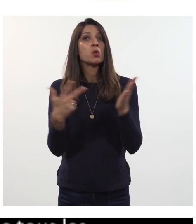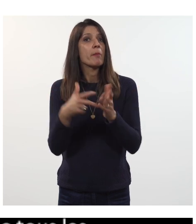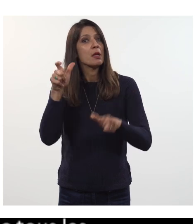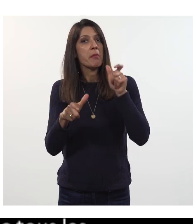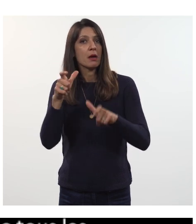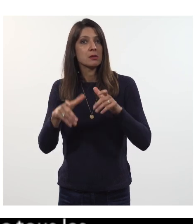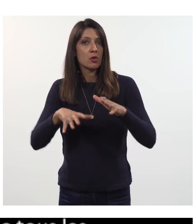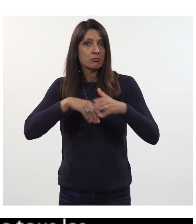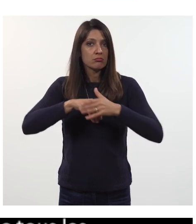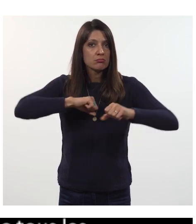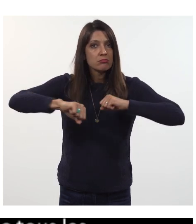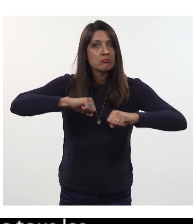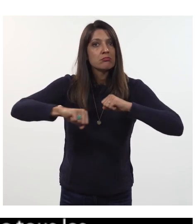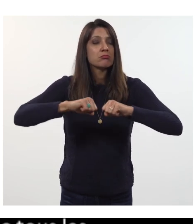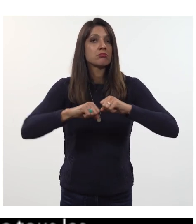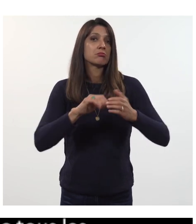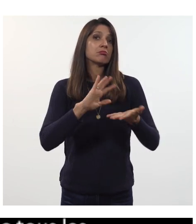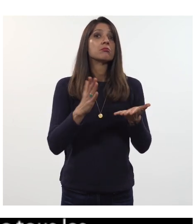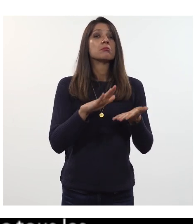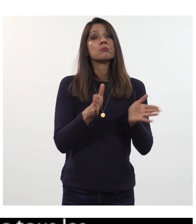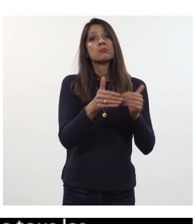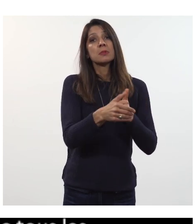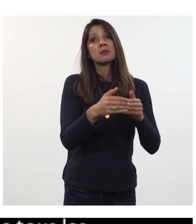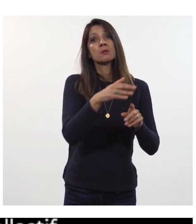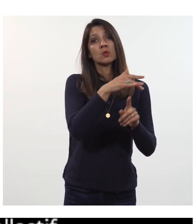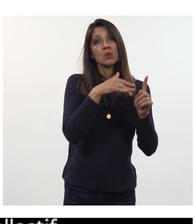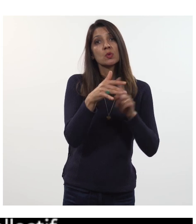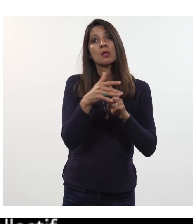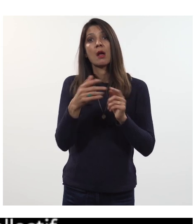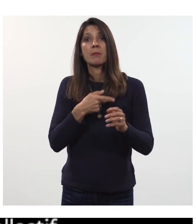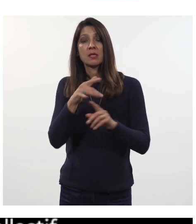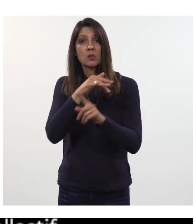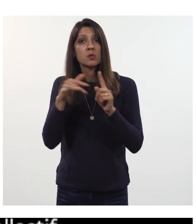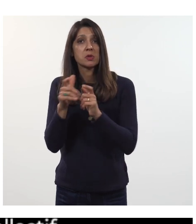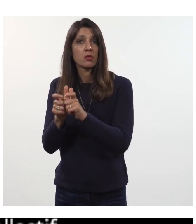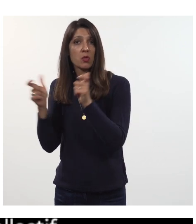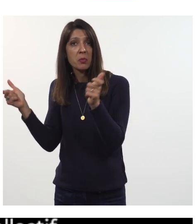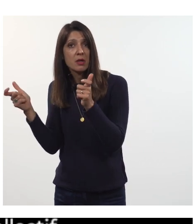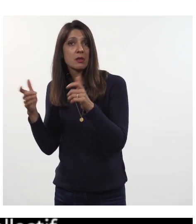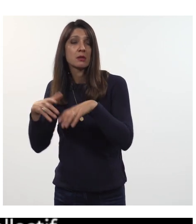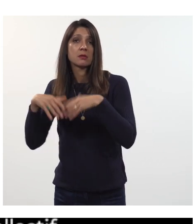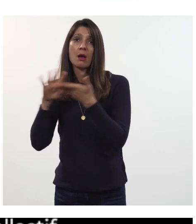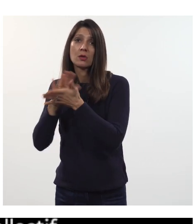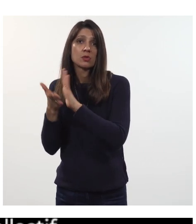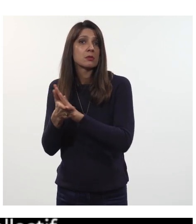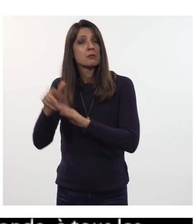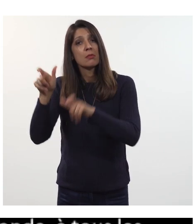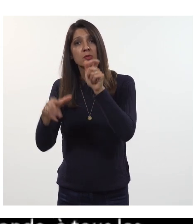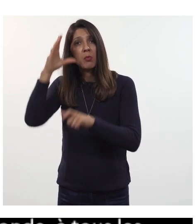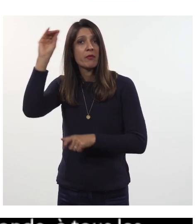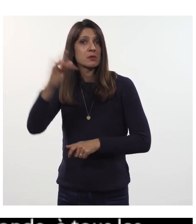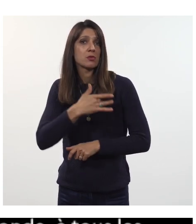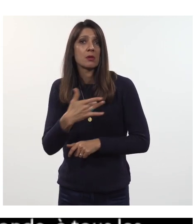donc actions, hein, finalement, du secteur social, médico-social, sanitaire. Donc, ça peut être des entreprises, ça peut être des associations, des professionnels de santé, hein,